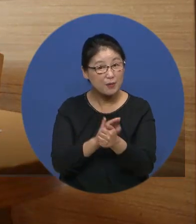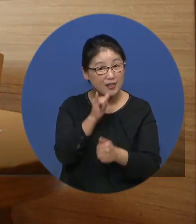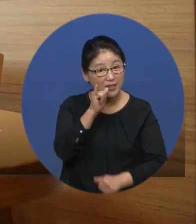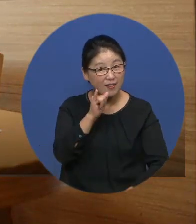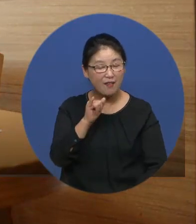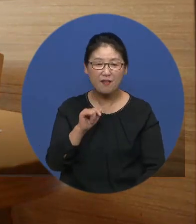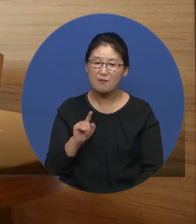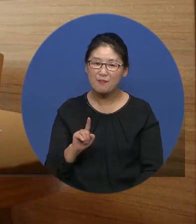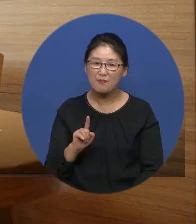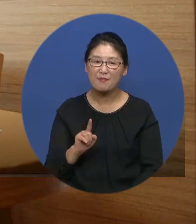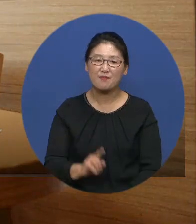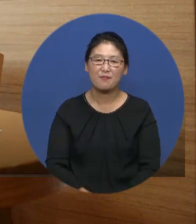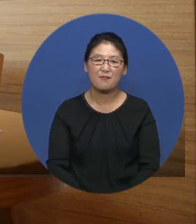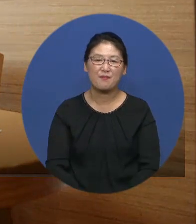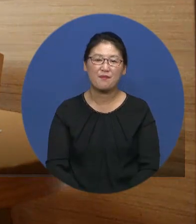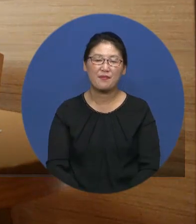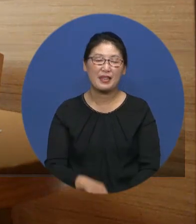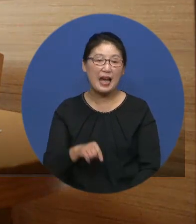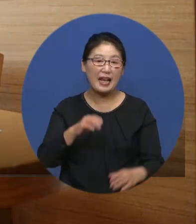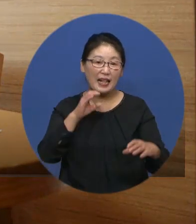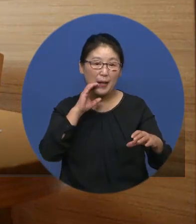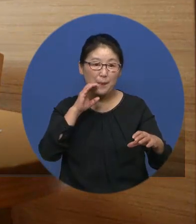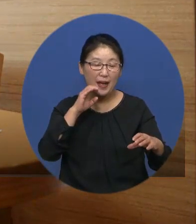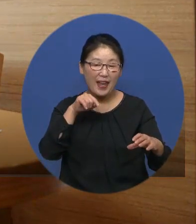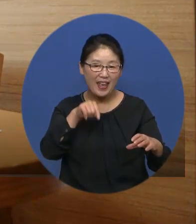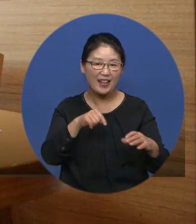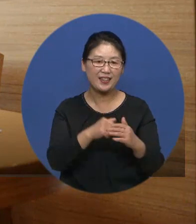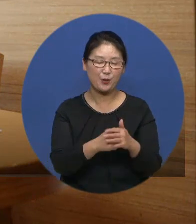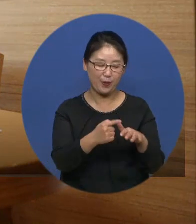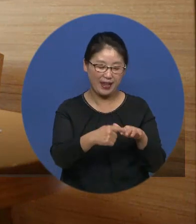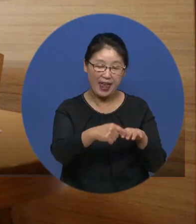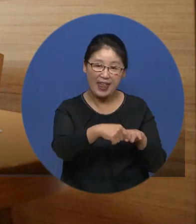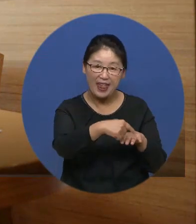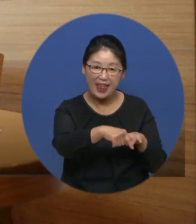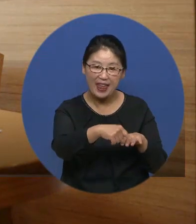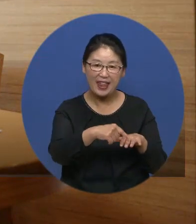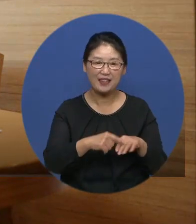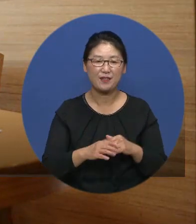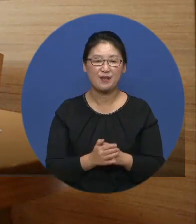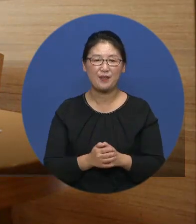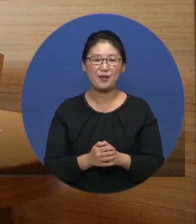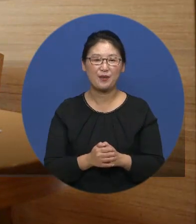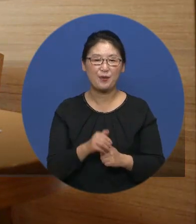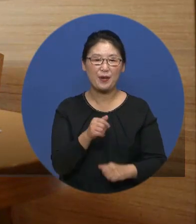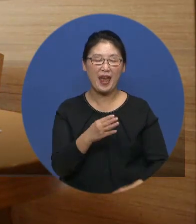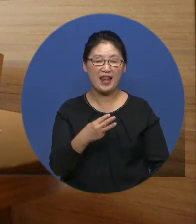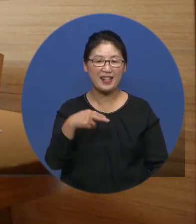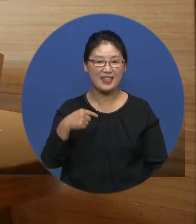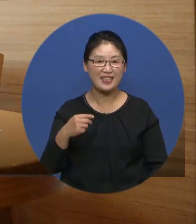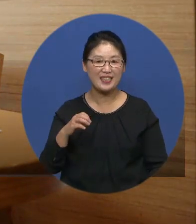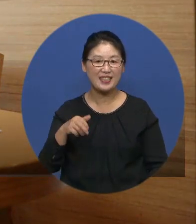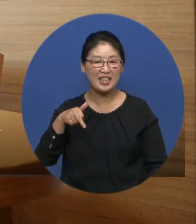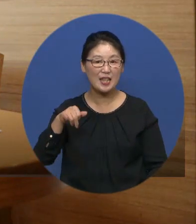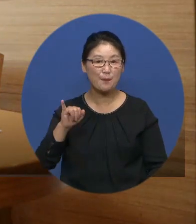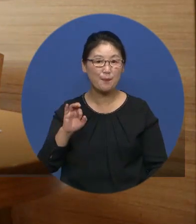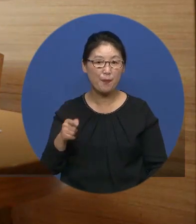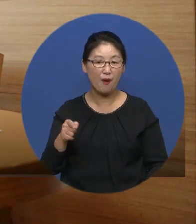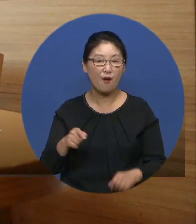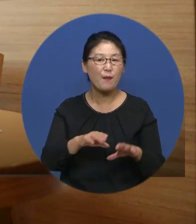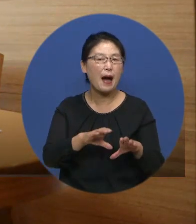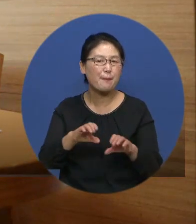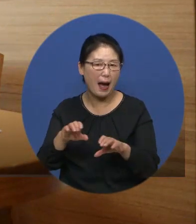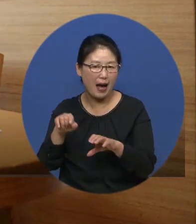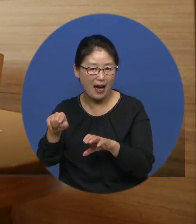일은 카페, 그 다음에 네일아트, 그 다음에 헬스키퍼라고 해서 안마 해주는 부분, 그 다음에 업무지원이라